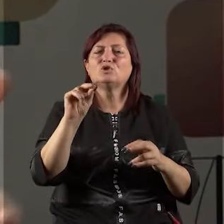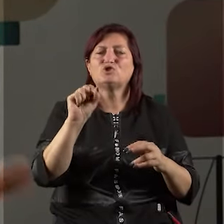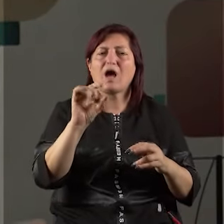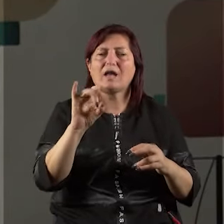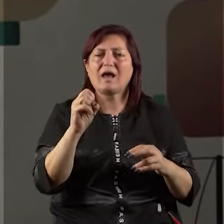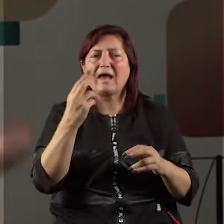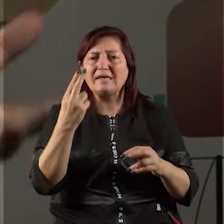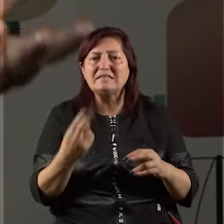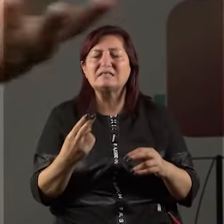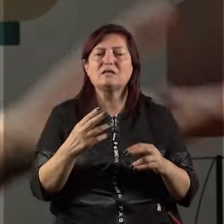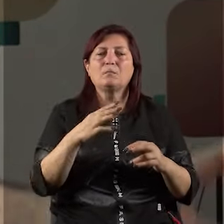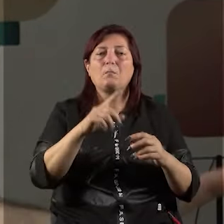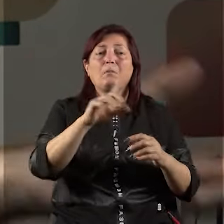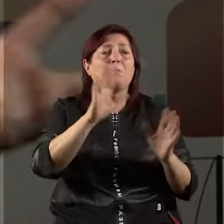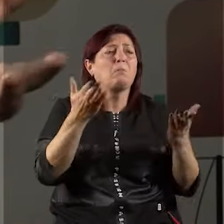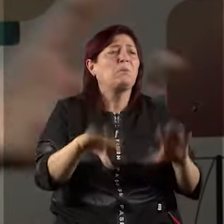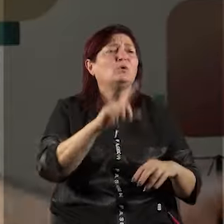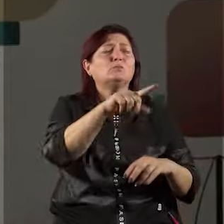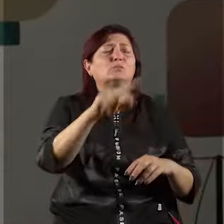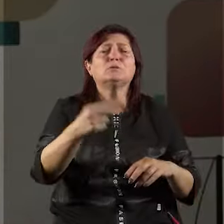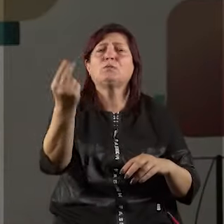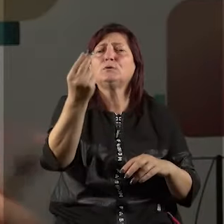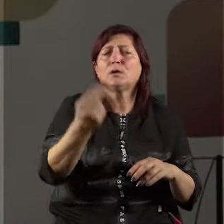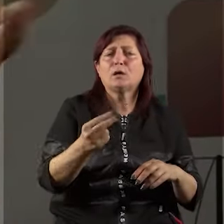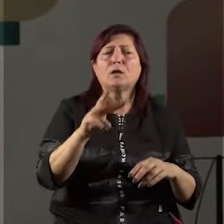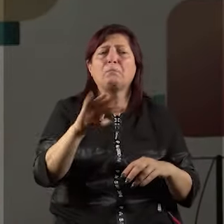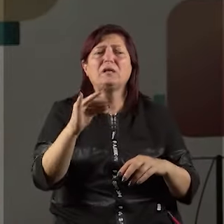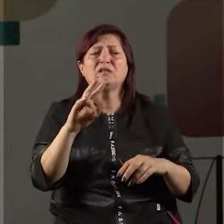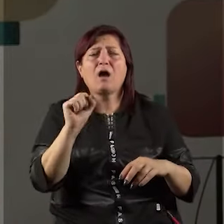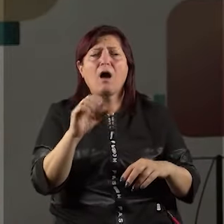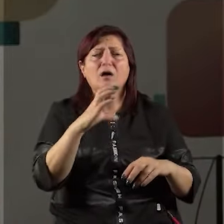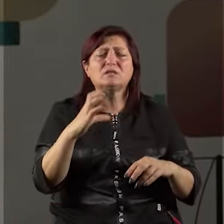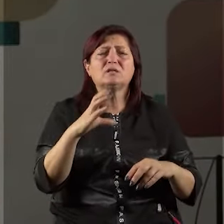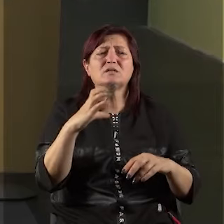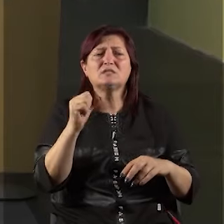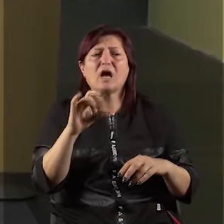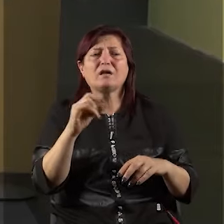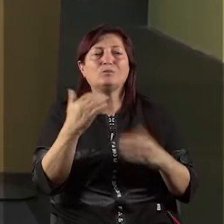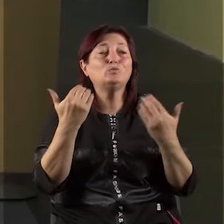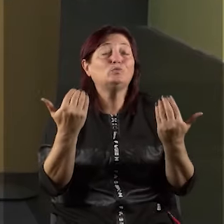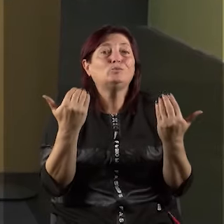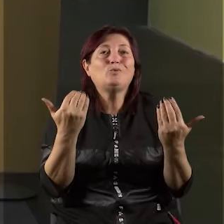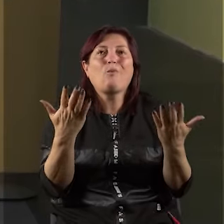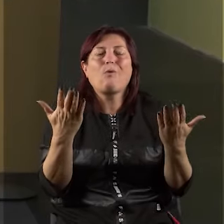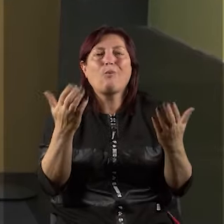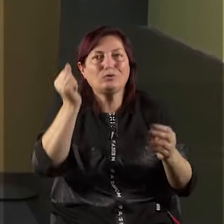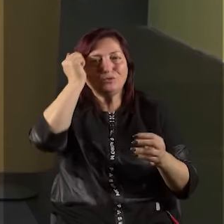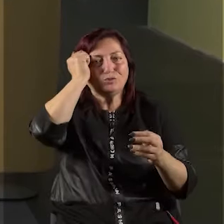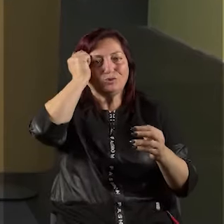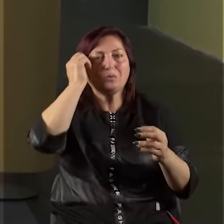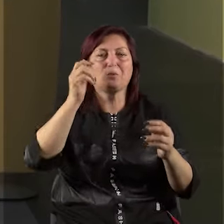Իսահակյանի, մյուսների, նկարիչների, Սարյան, Մինաս, բան, այդպիսի իմիջով